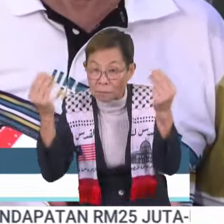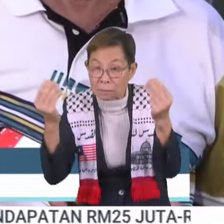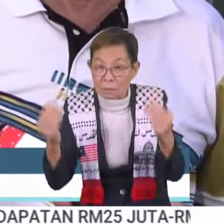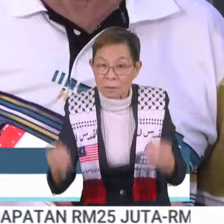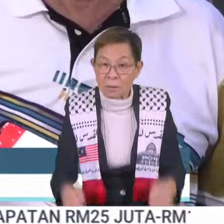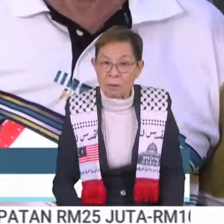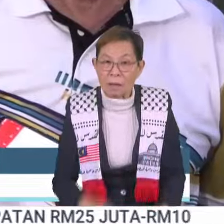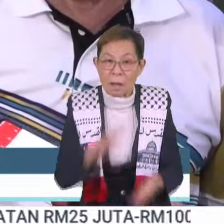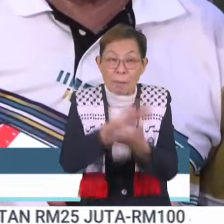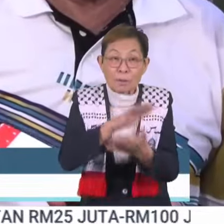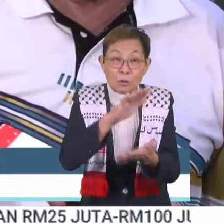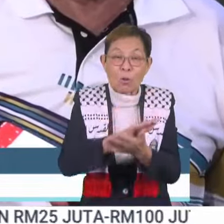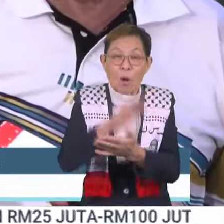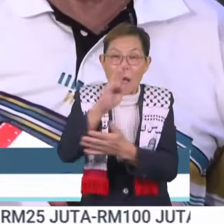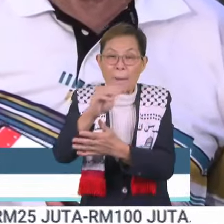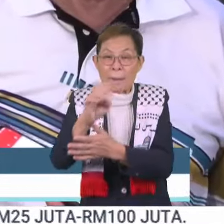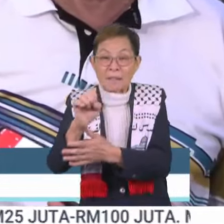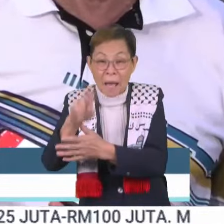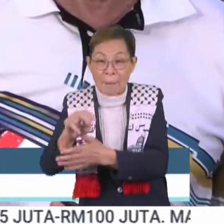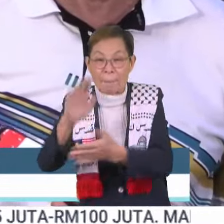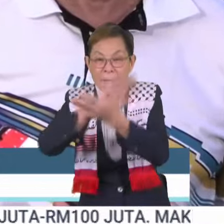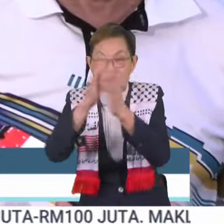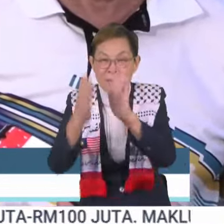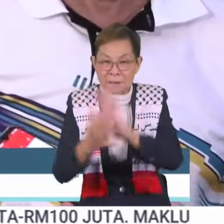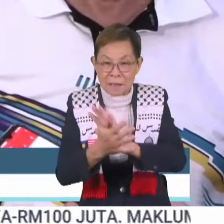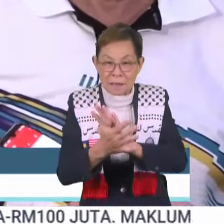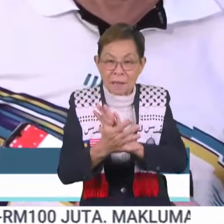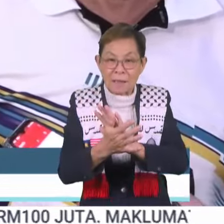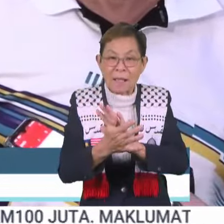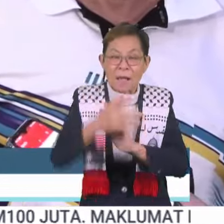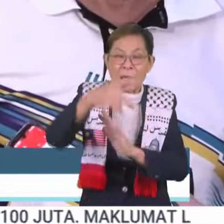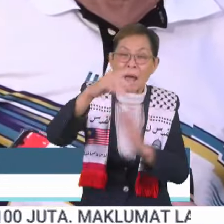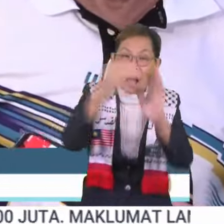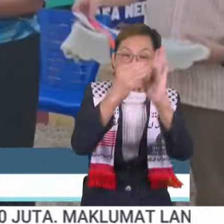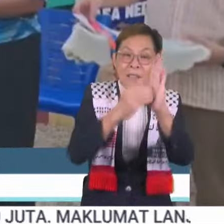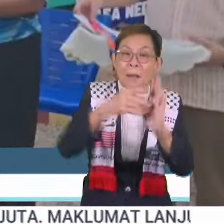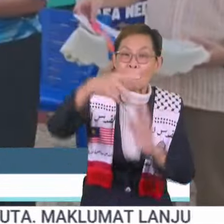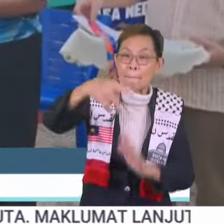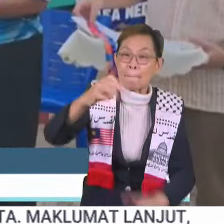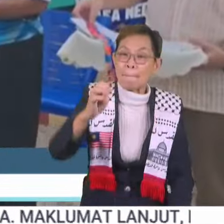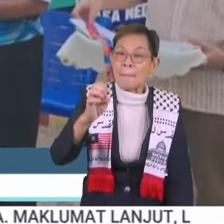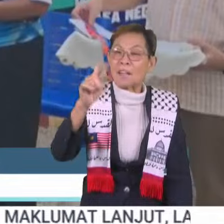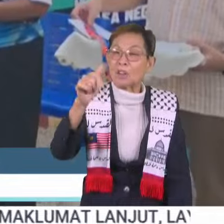sokan MSN. MSN dia jadi salah satu daripada acara sokan.